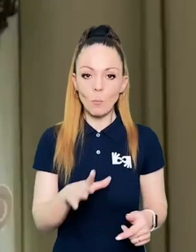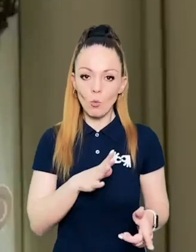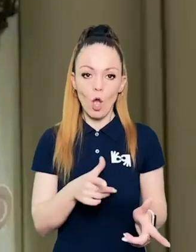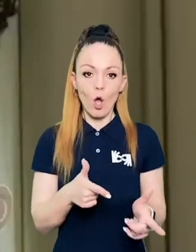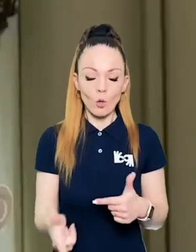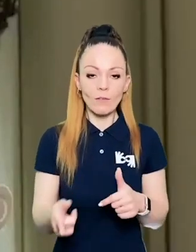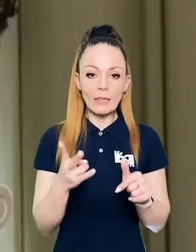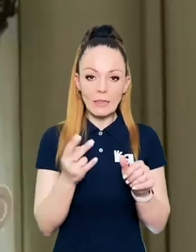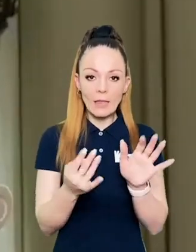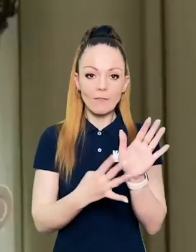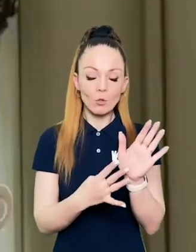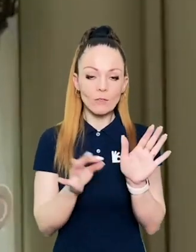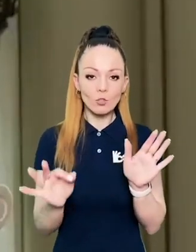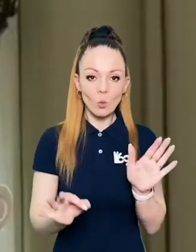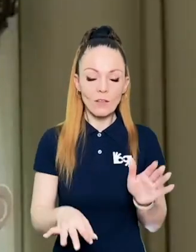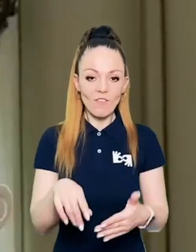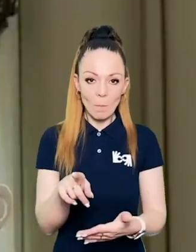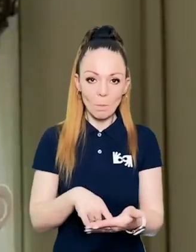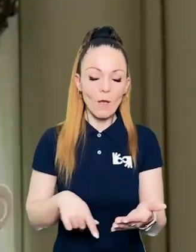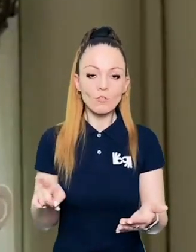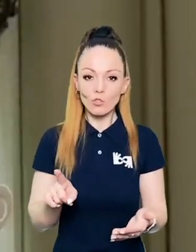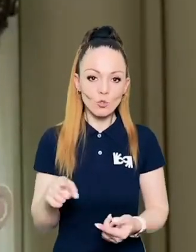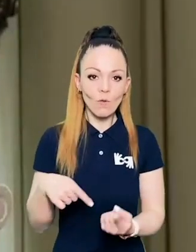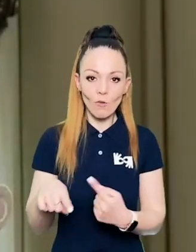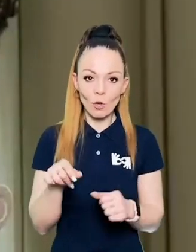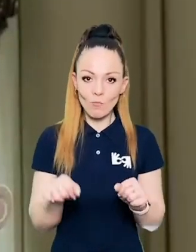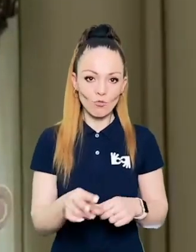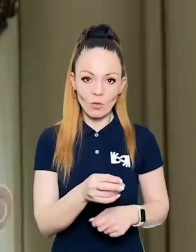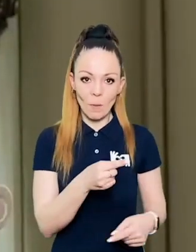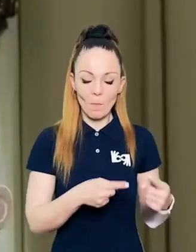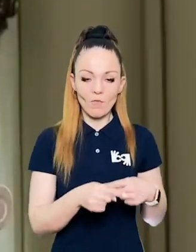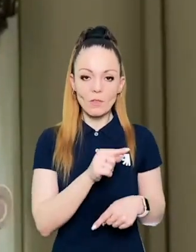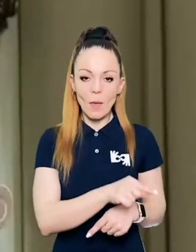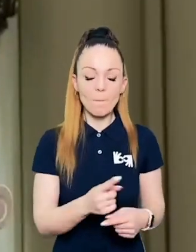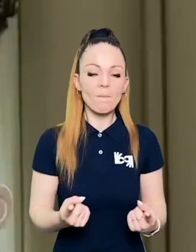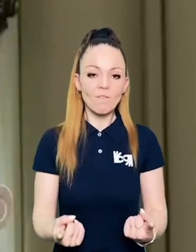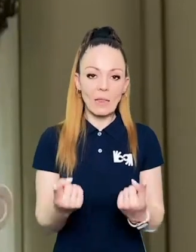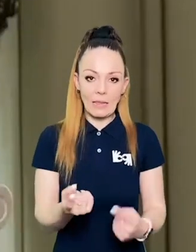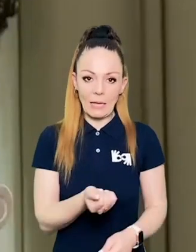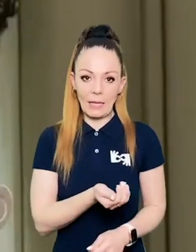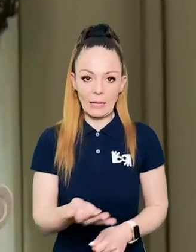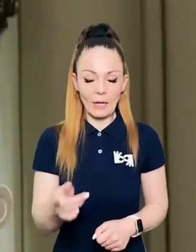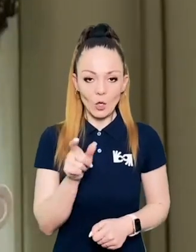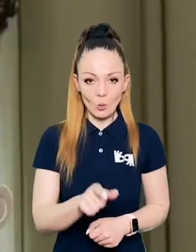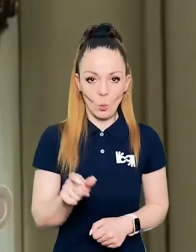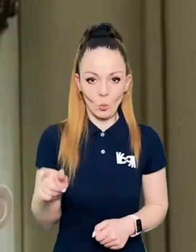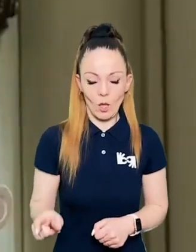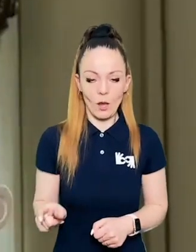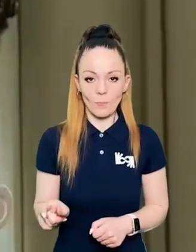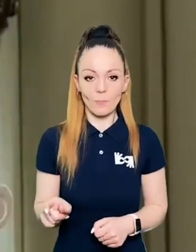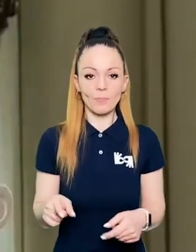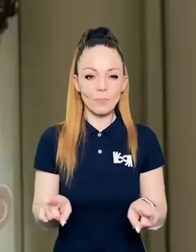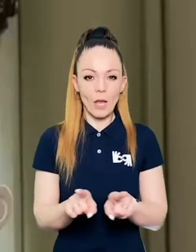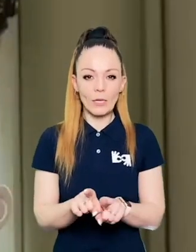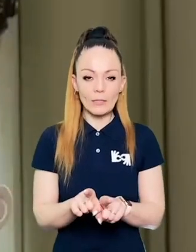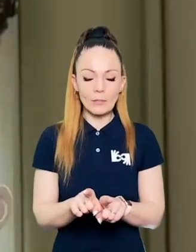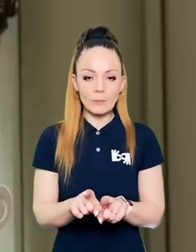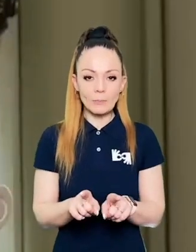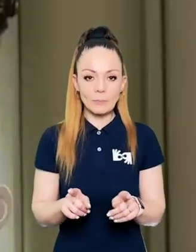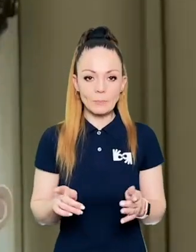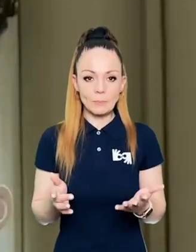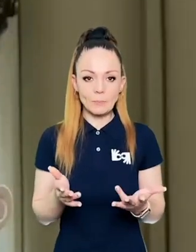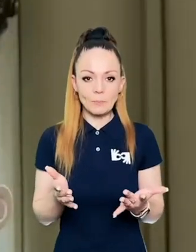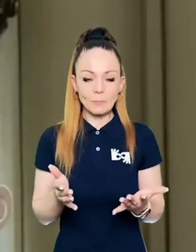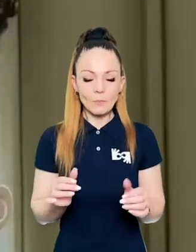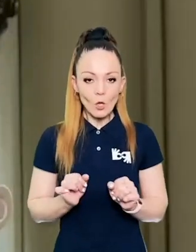були 90% впевнені, що можуть не повернутися. Там абсолютно велика кількість людей,